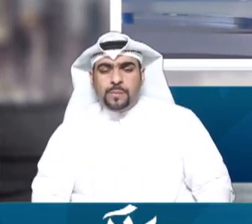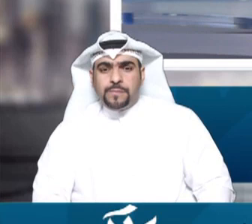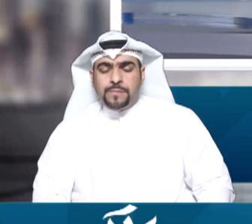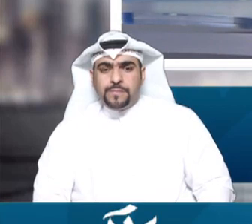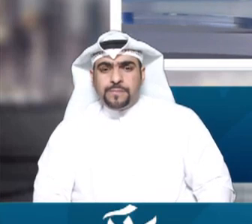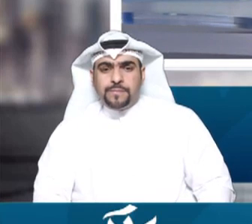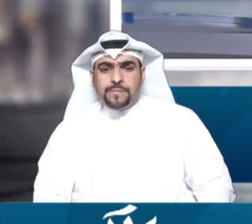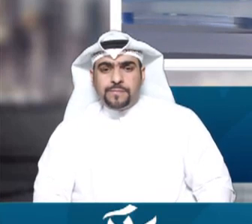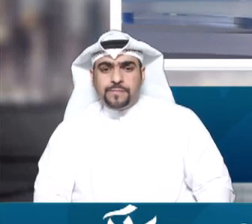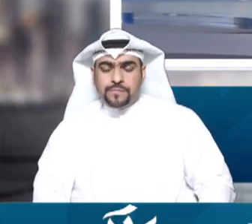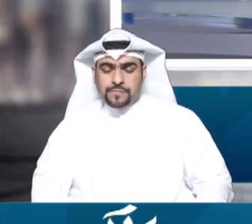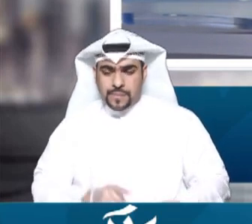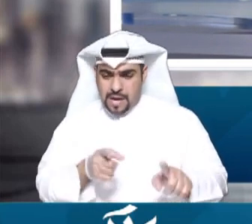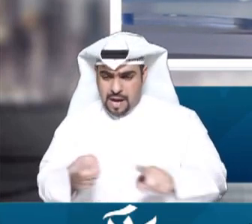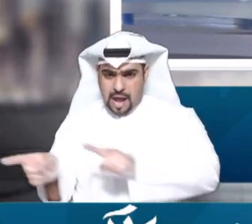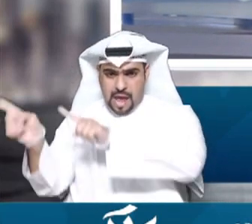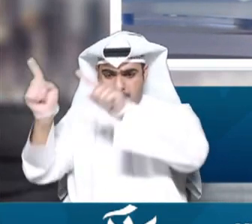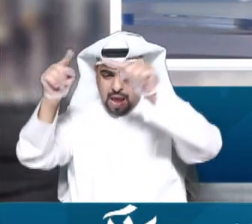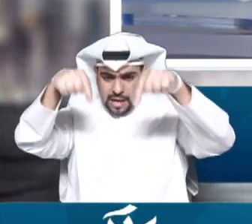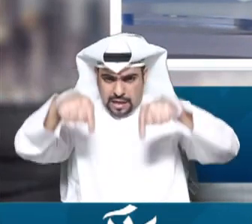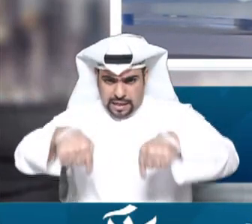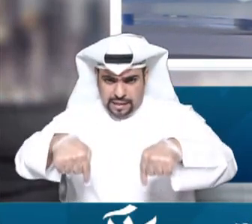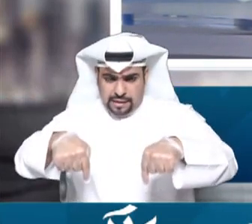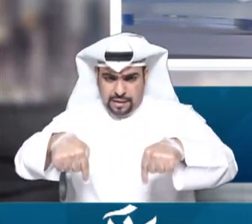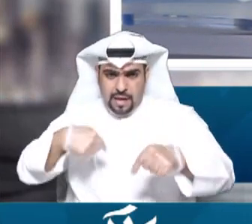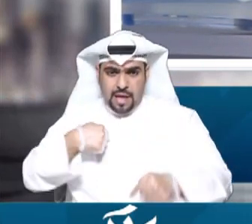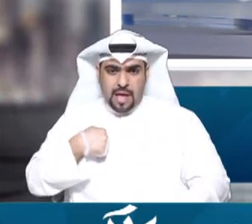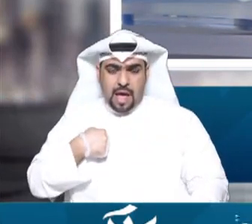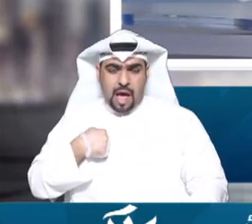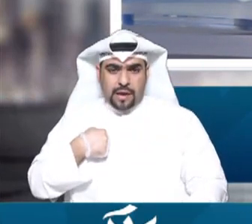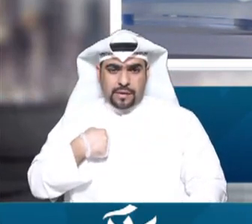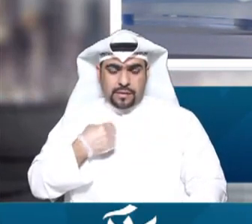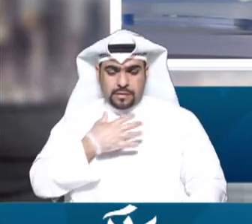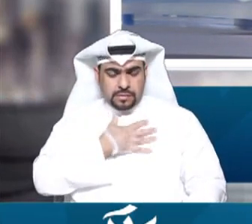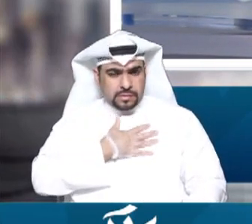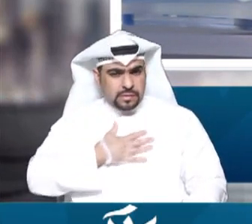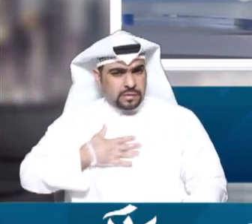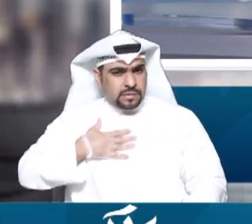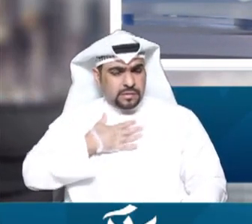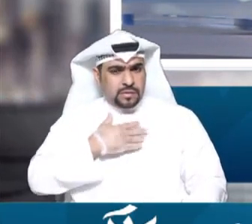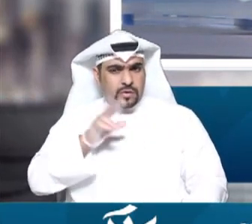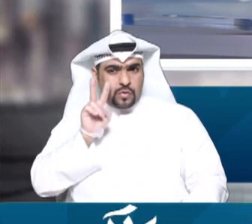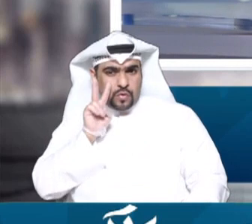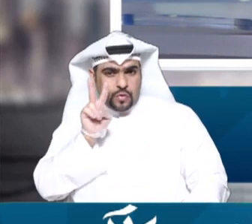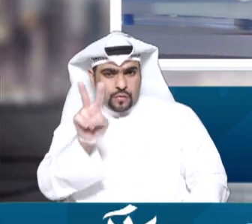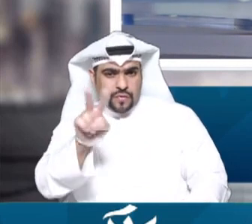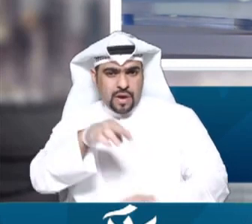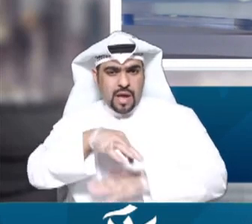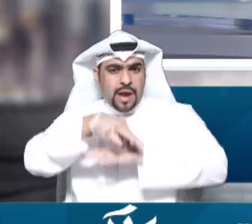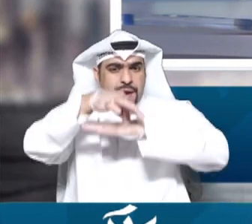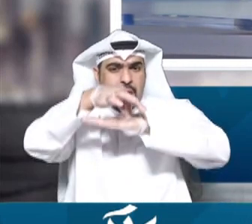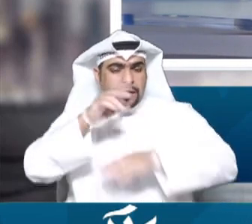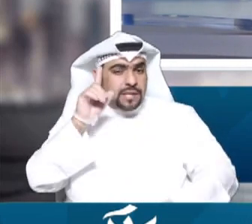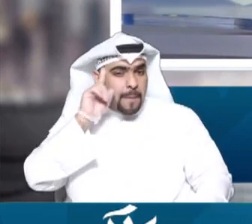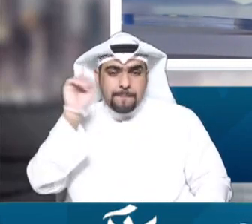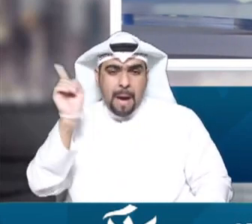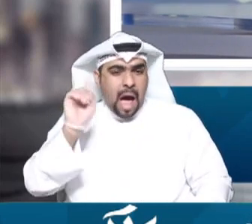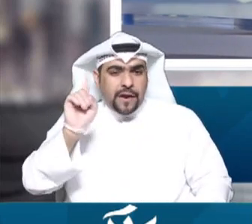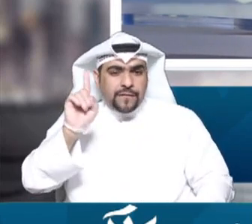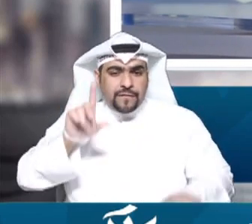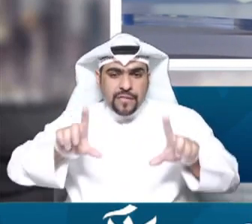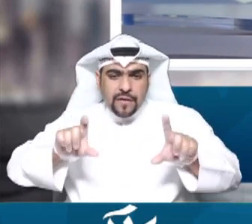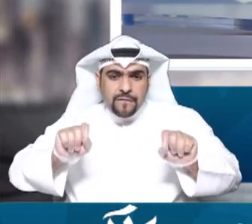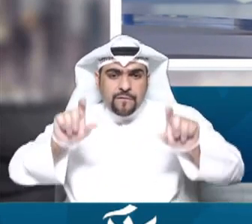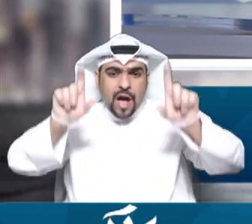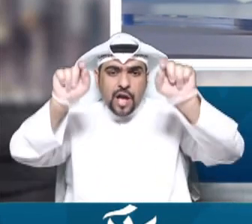إلى الآن أشعر إن الناس مو فاهمين شنو الكورونا أو حجم هذا المرض